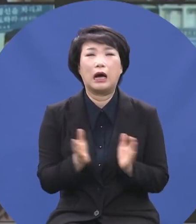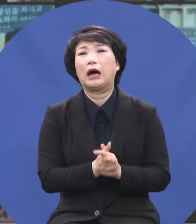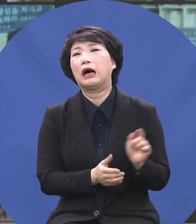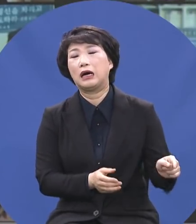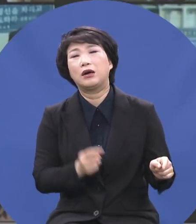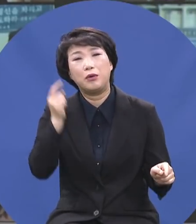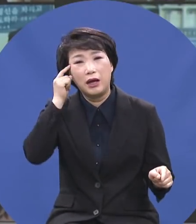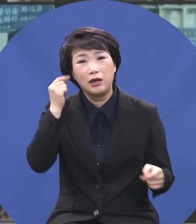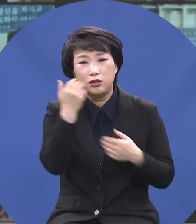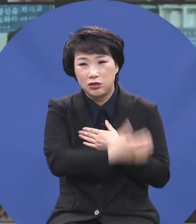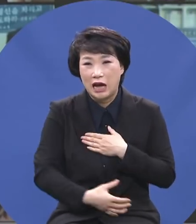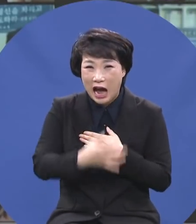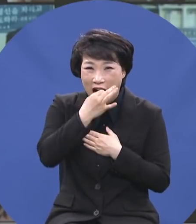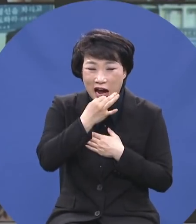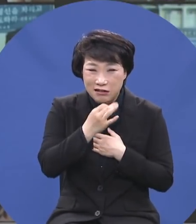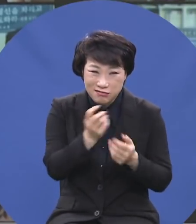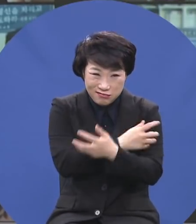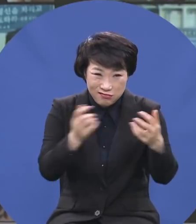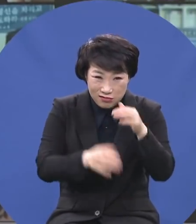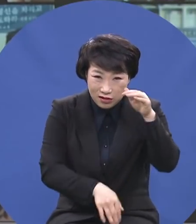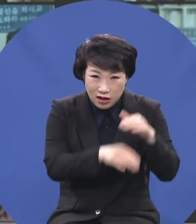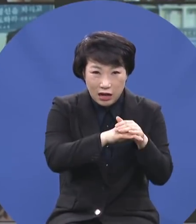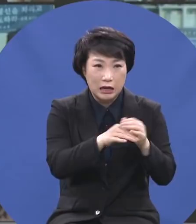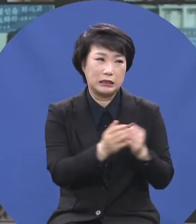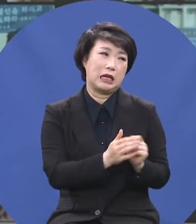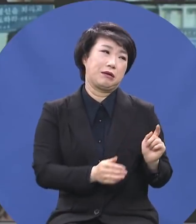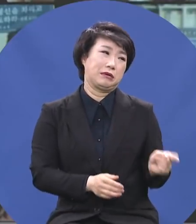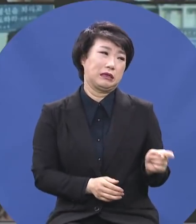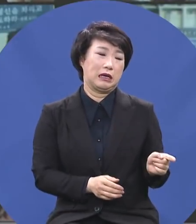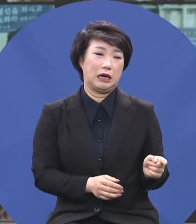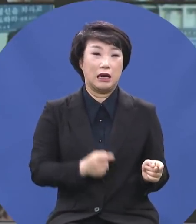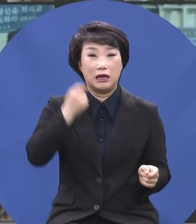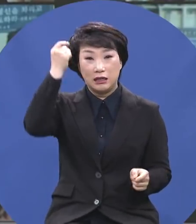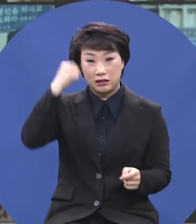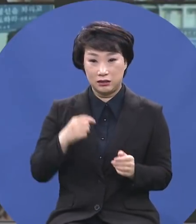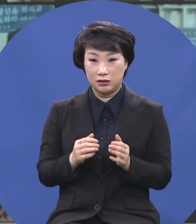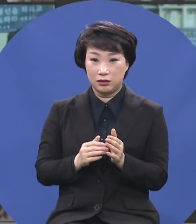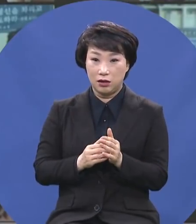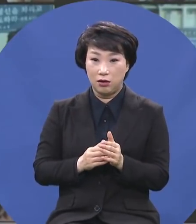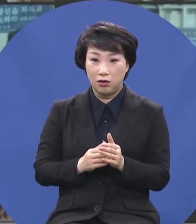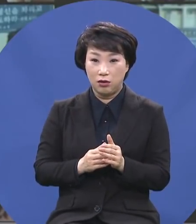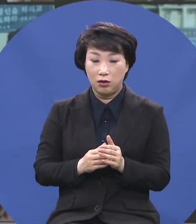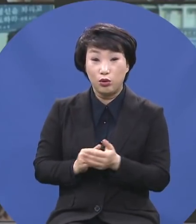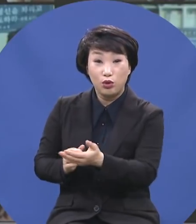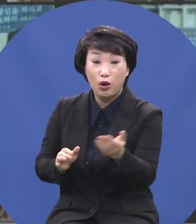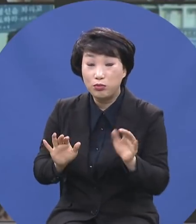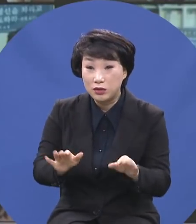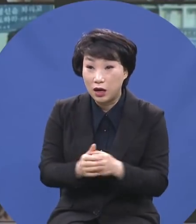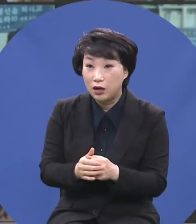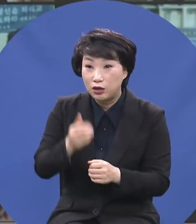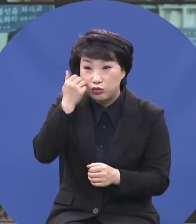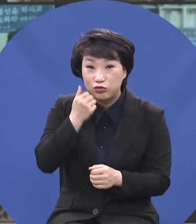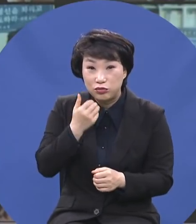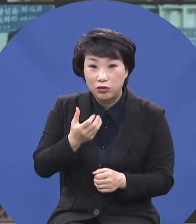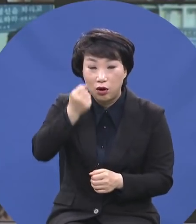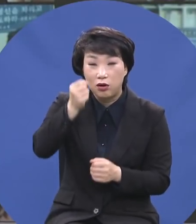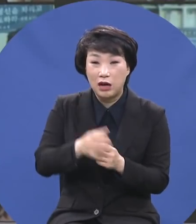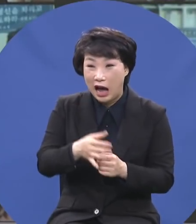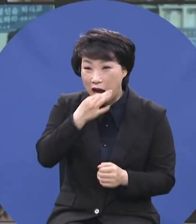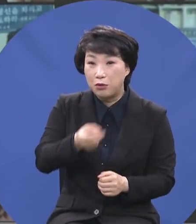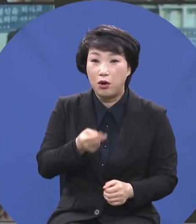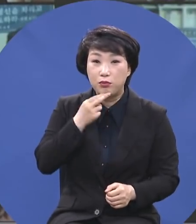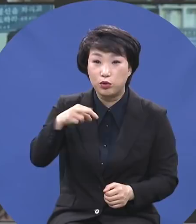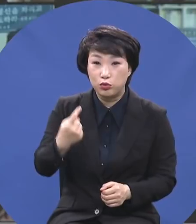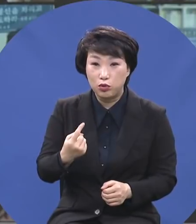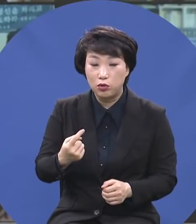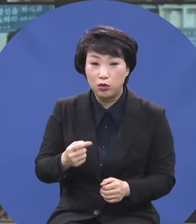육신이라는 욕심과 탐욕이 가득하기 때문이구나 하는 걸 느끼면서 남이 그 탐 안 내도